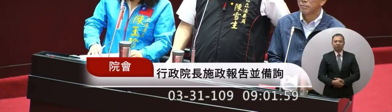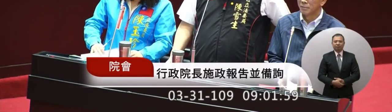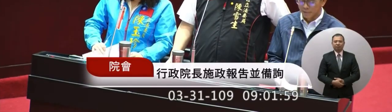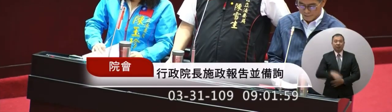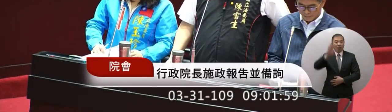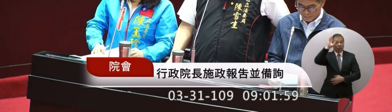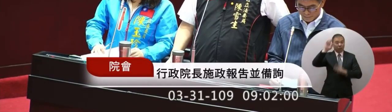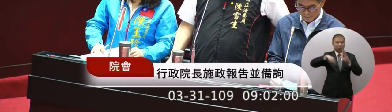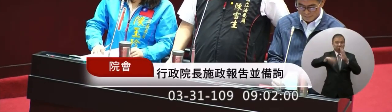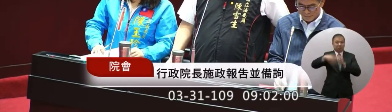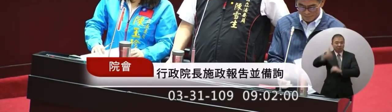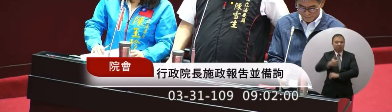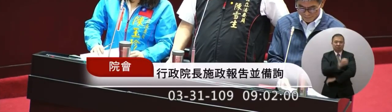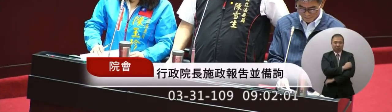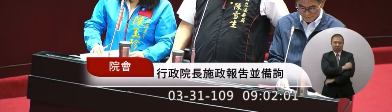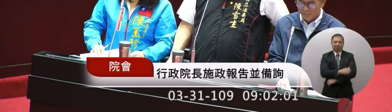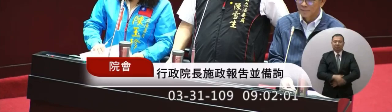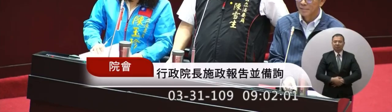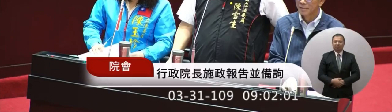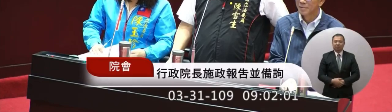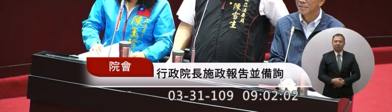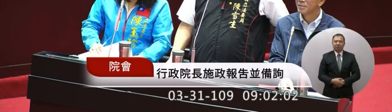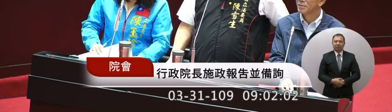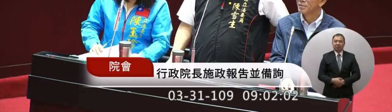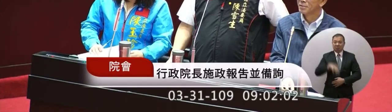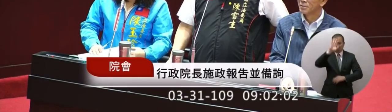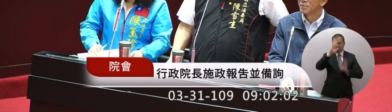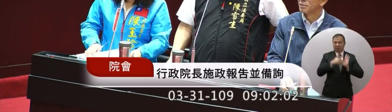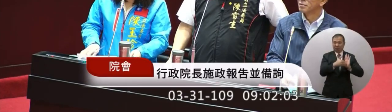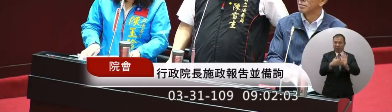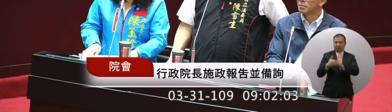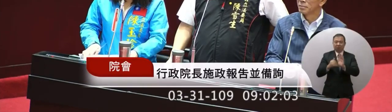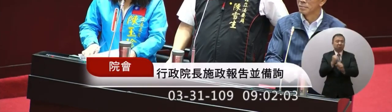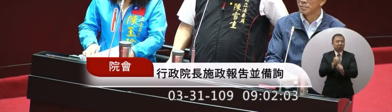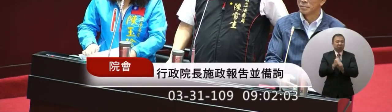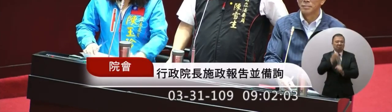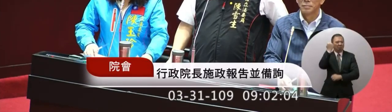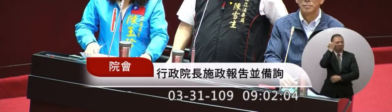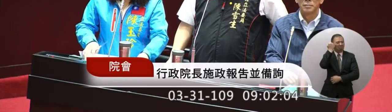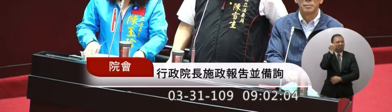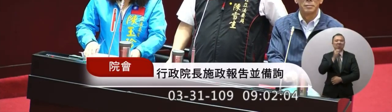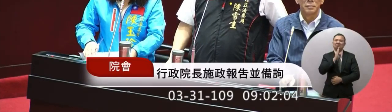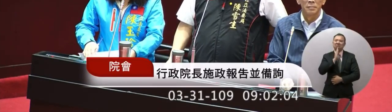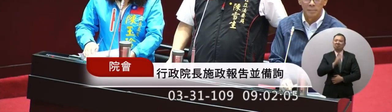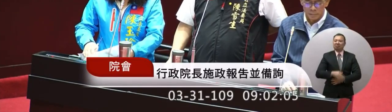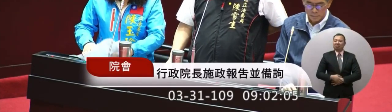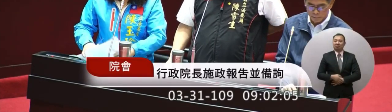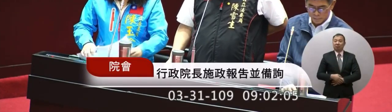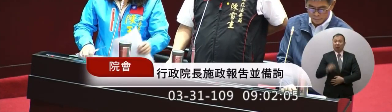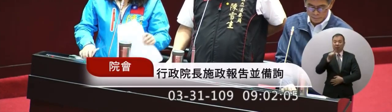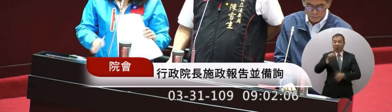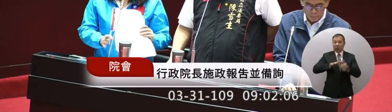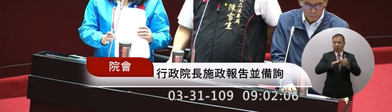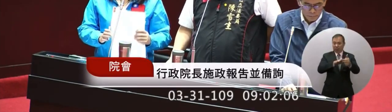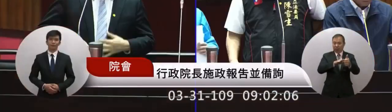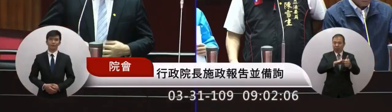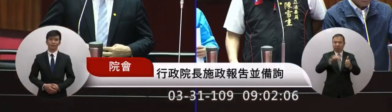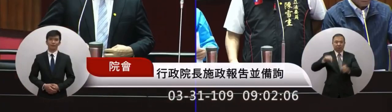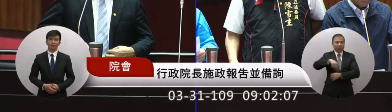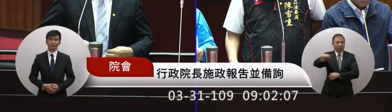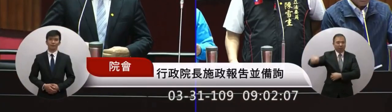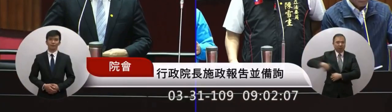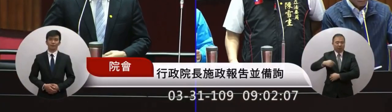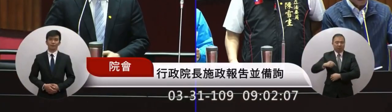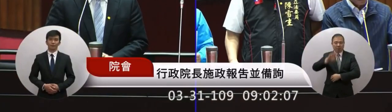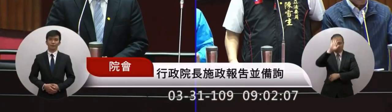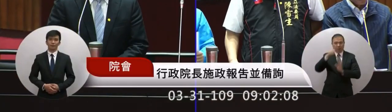苏院长辛苦了哈。 哎，委员好。 防疫工作非常的辛苦啊，苏院长带领我们防疫中心